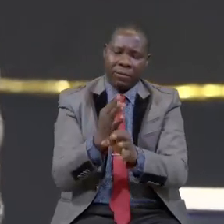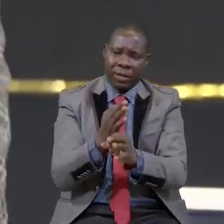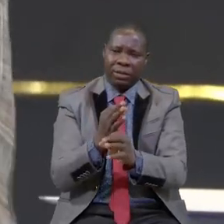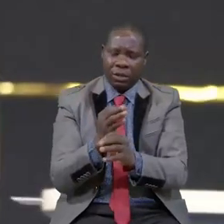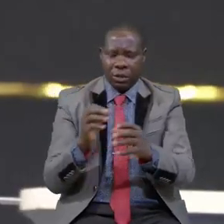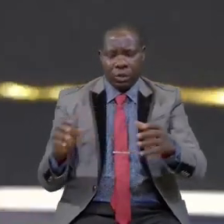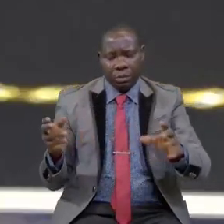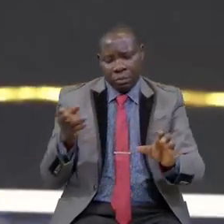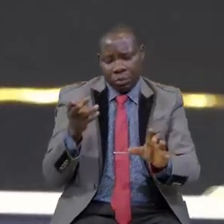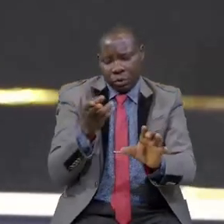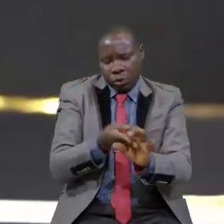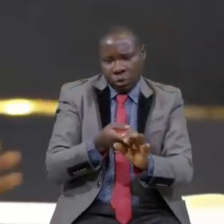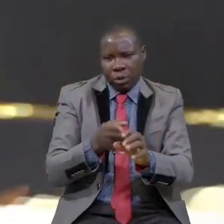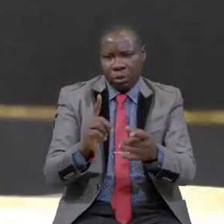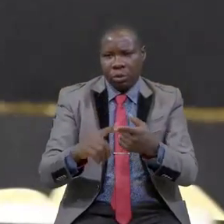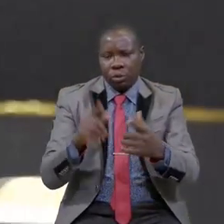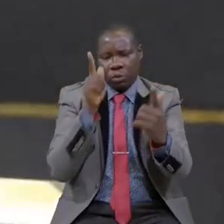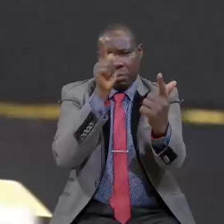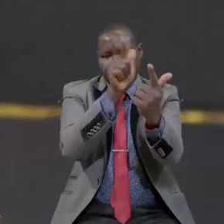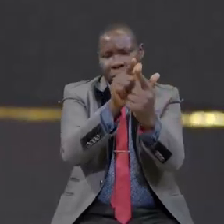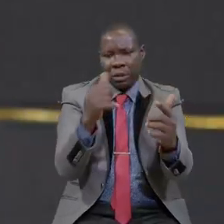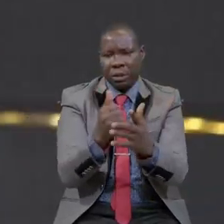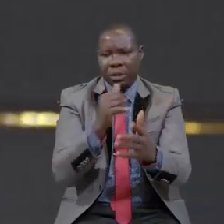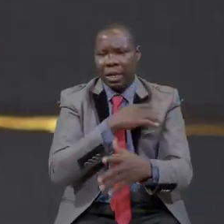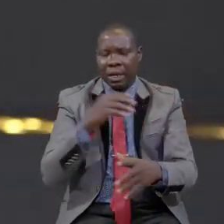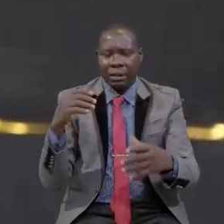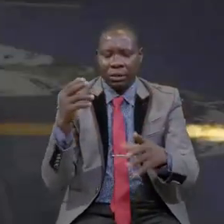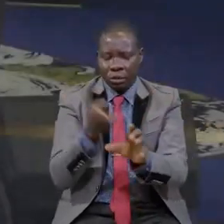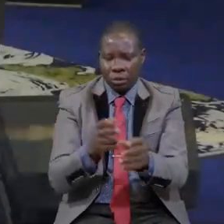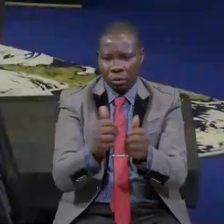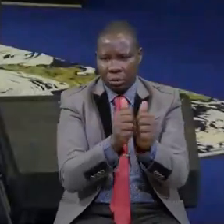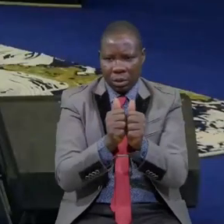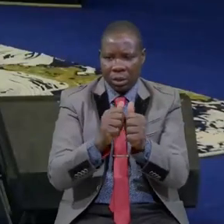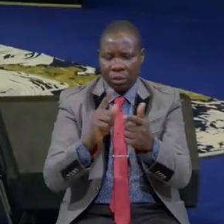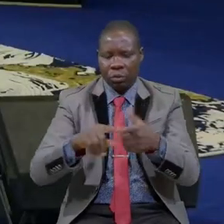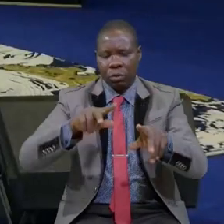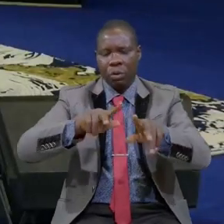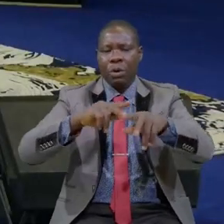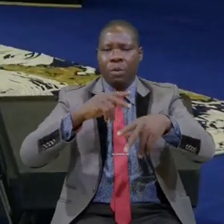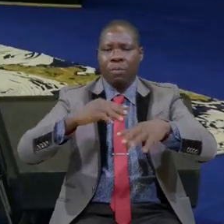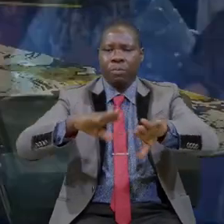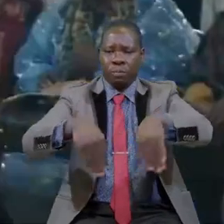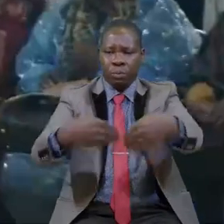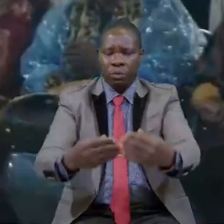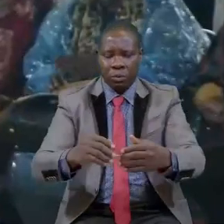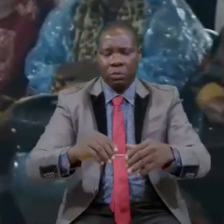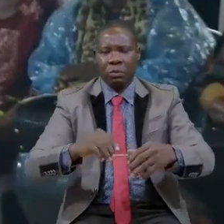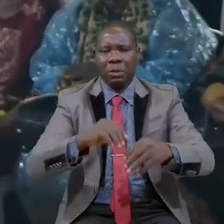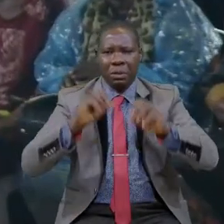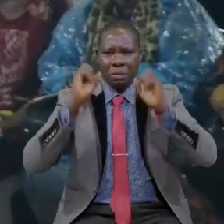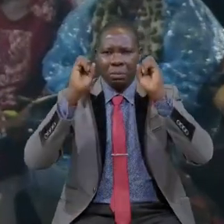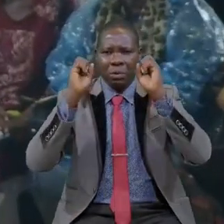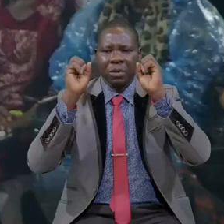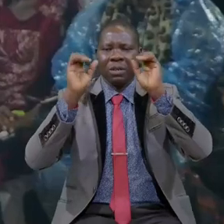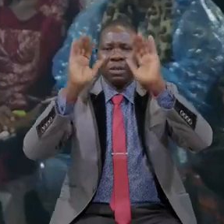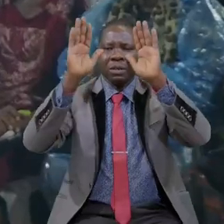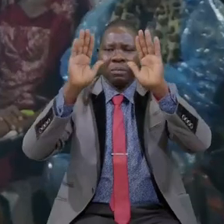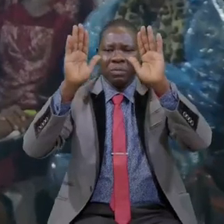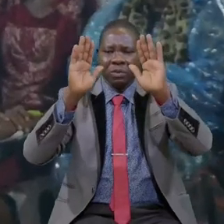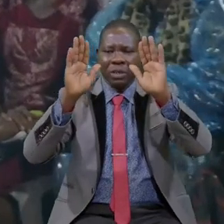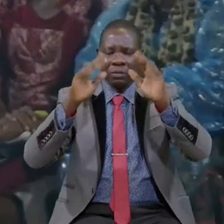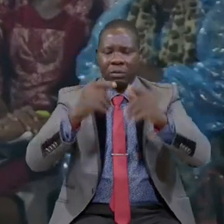ils se retrouvent, la grâce et la foi, ils produisent des choses merveilleuses dans ta vie. Ce